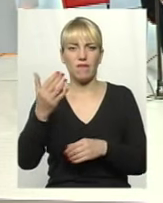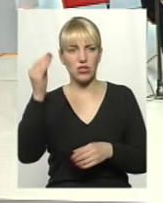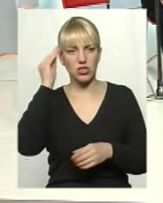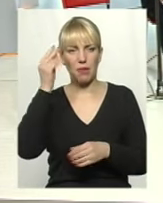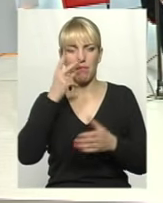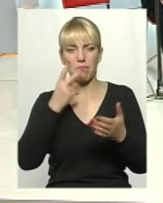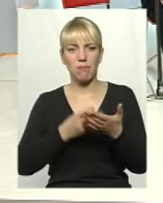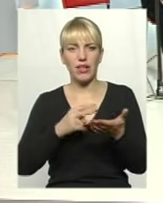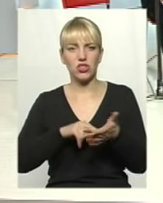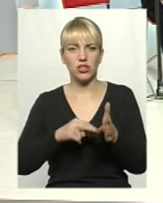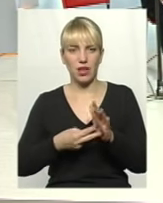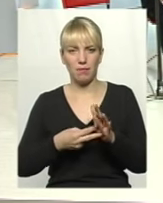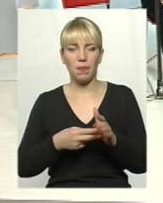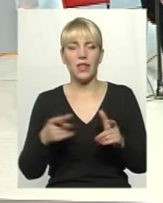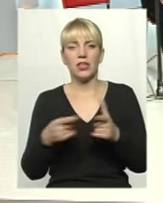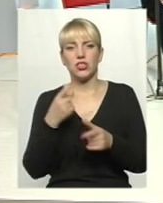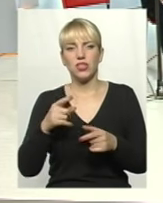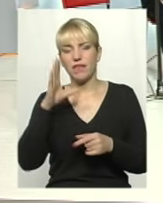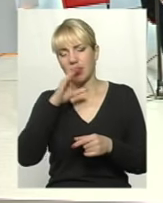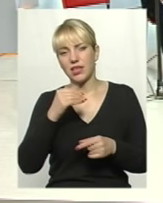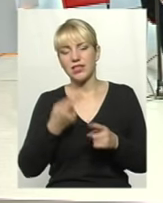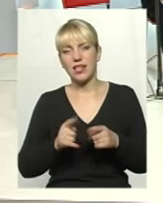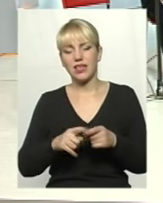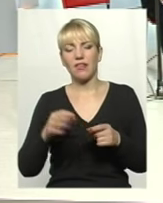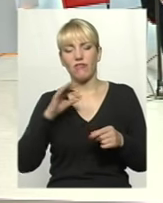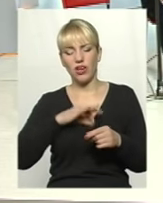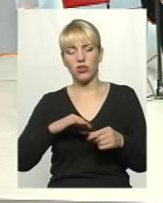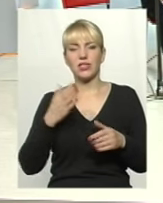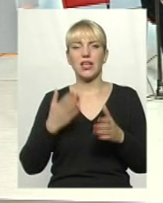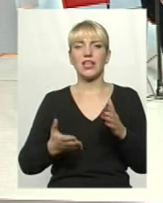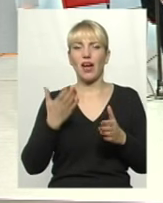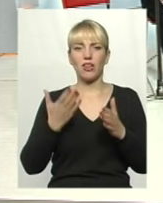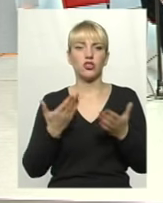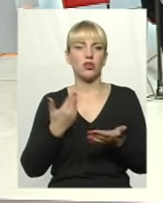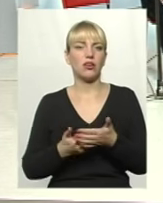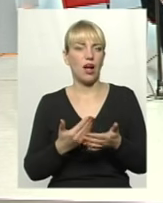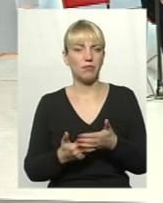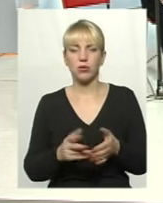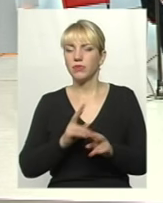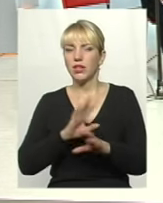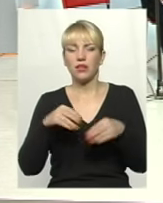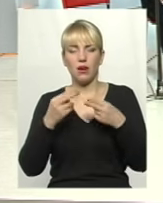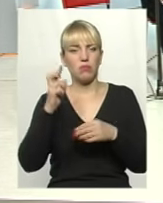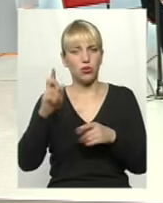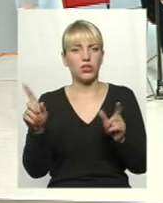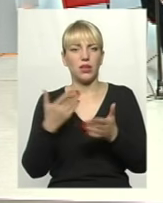бачення, чи вдасться їх використати? І якщо раптом, не доведе Боже,